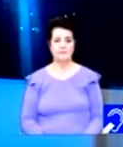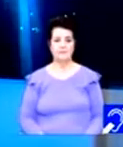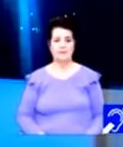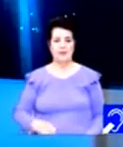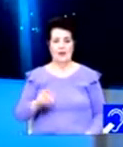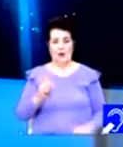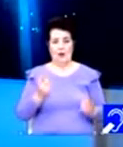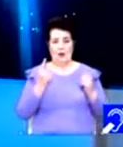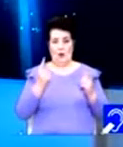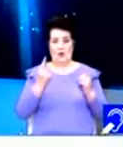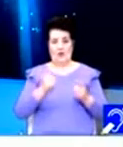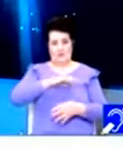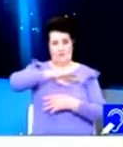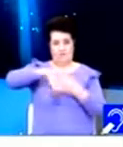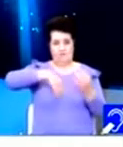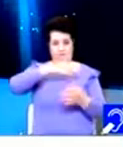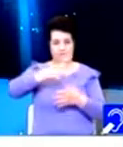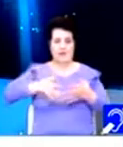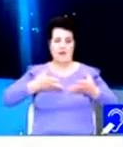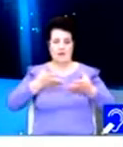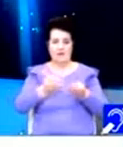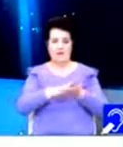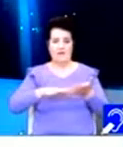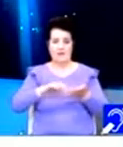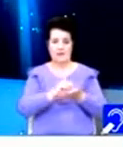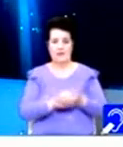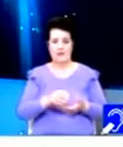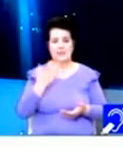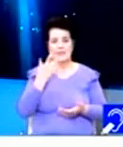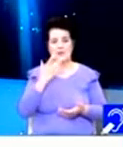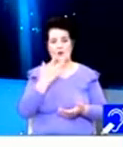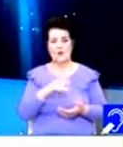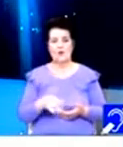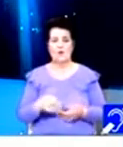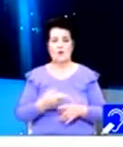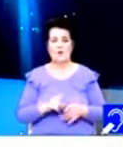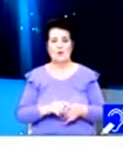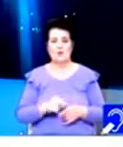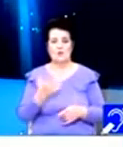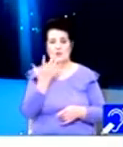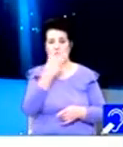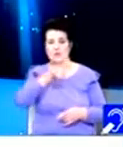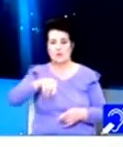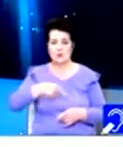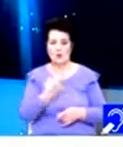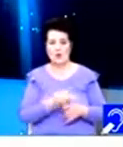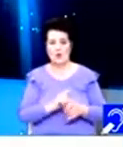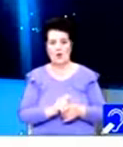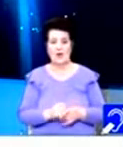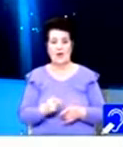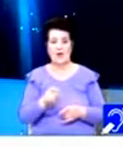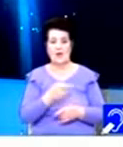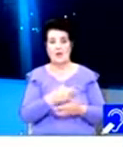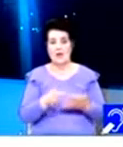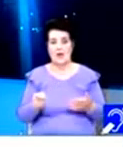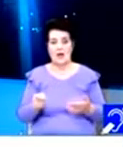O uriașă pană de curent a afectat aseară inima New Yorkului timp de 5 ore. Zone întregi din Manhattan, inclusiv celebra